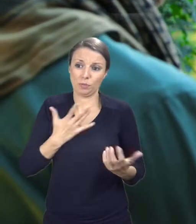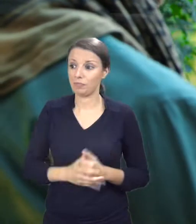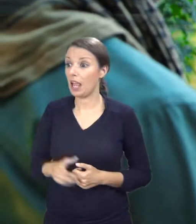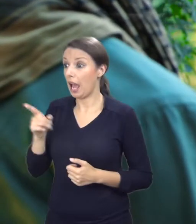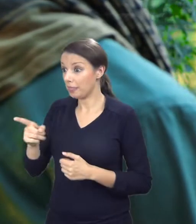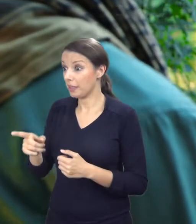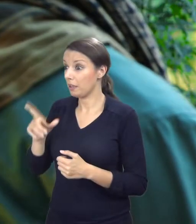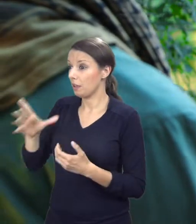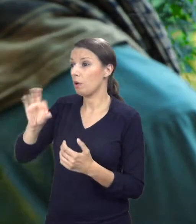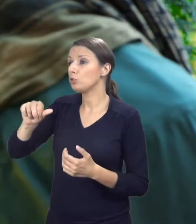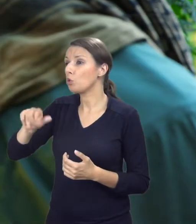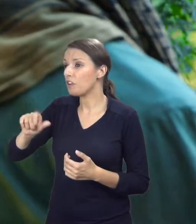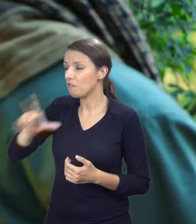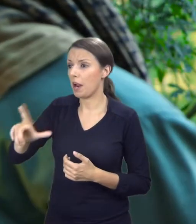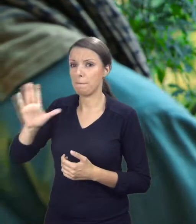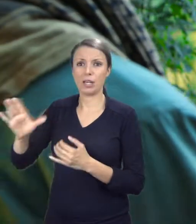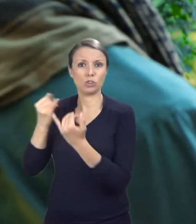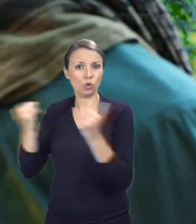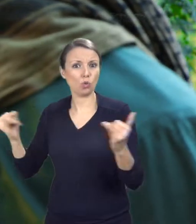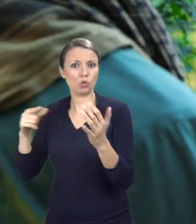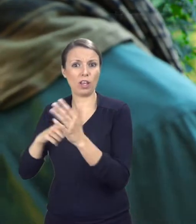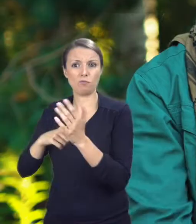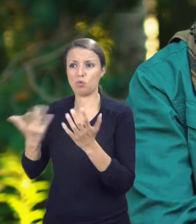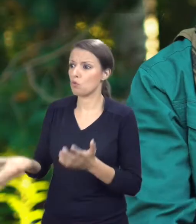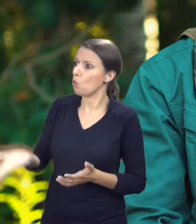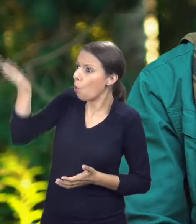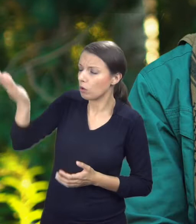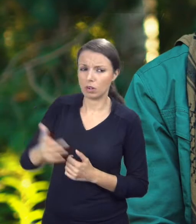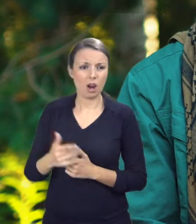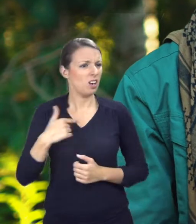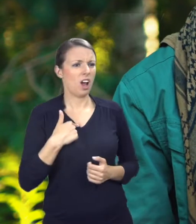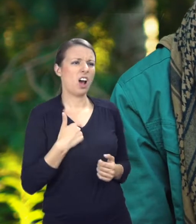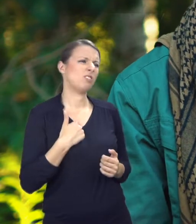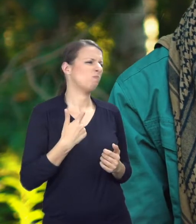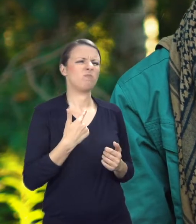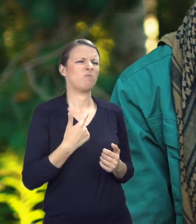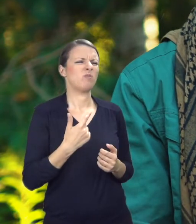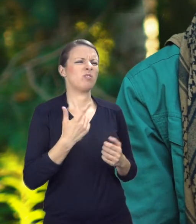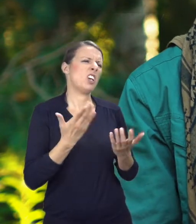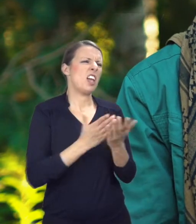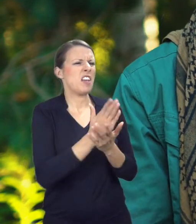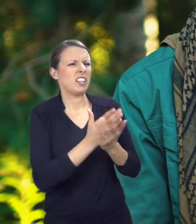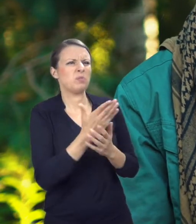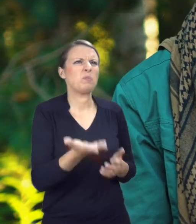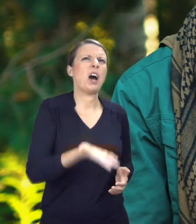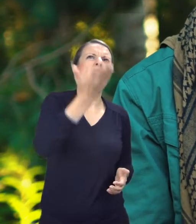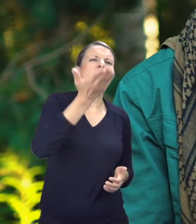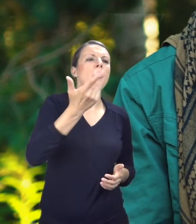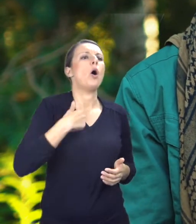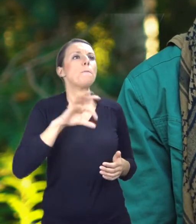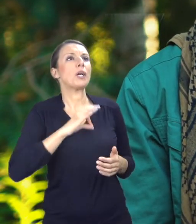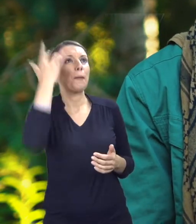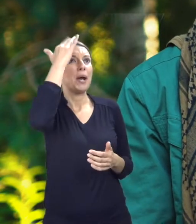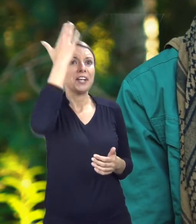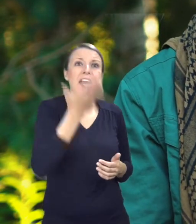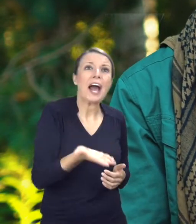muszę powiedzieć, że w ogóle przestałem wierzyć w autorytety i w ideały. Wydaje mi się, że zbyt wiele tych moich wymarzonych autorytetów poznałem osobiście albo widziałem ich w